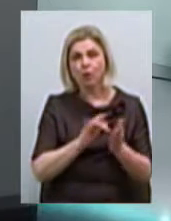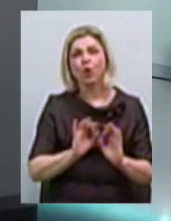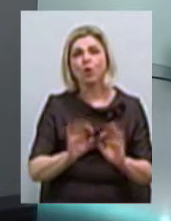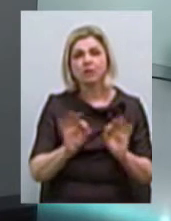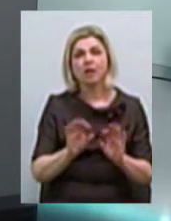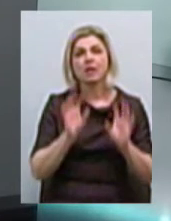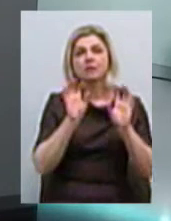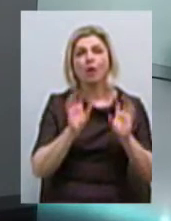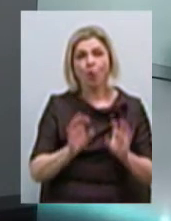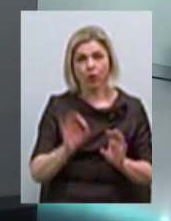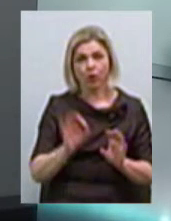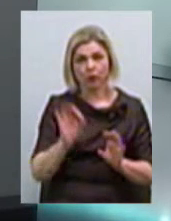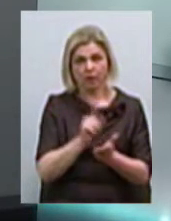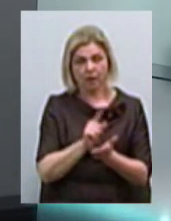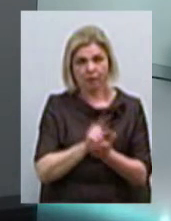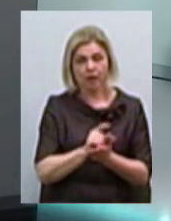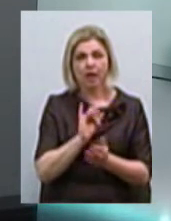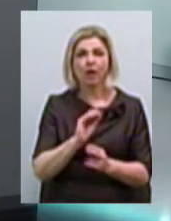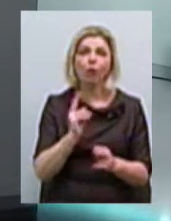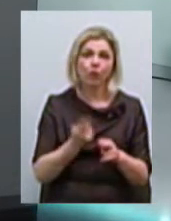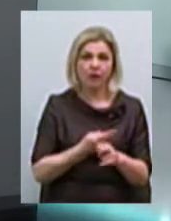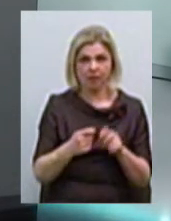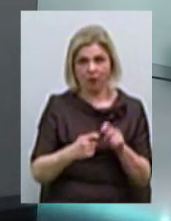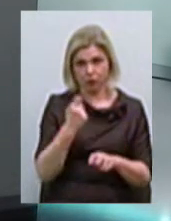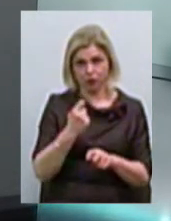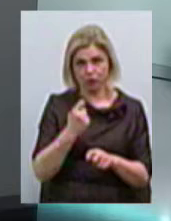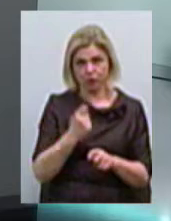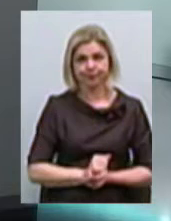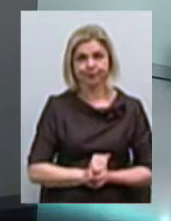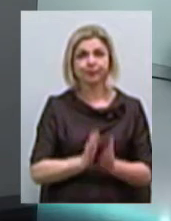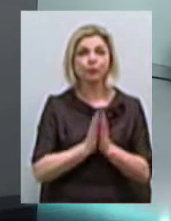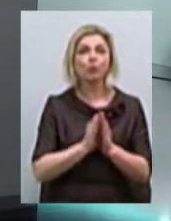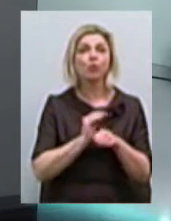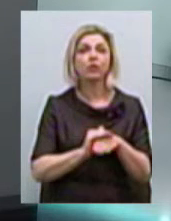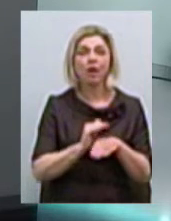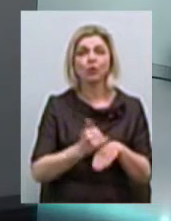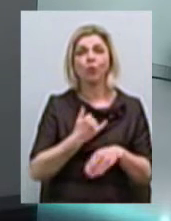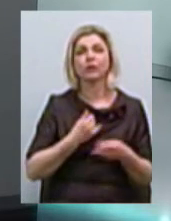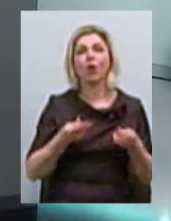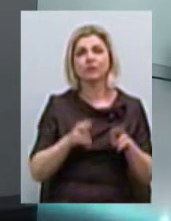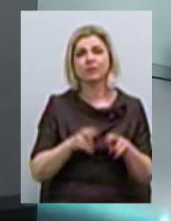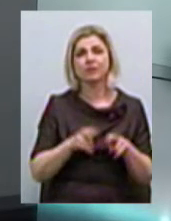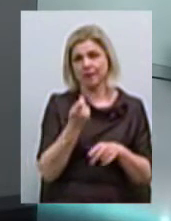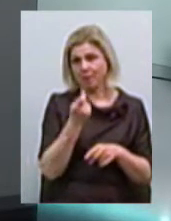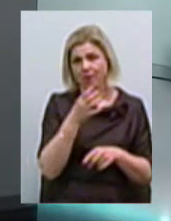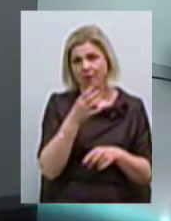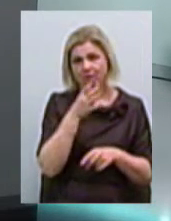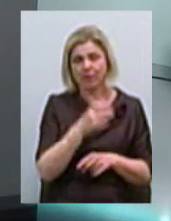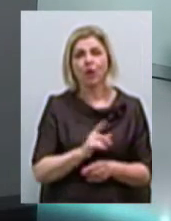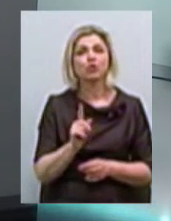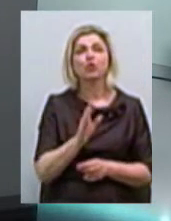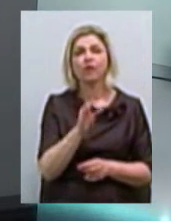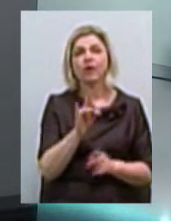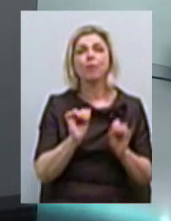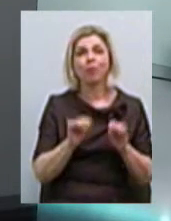метою роз'яснення податкового законодавства та уникнення порушень платниками. І, будь ласка, у нас залишається півхвилини до глядачів. Що ви